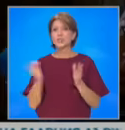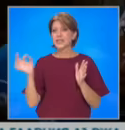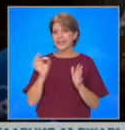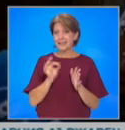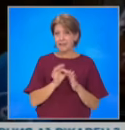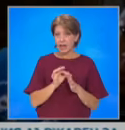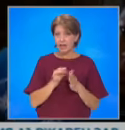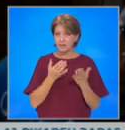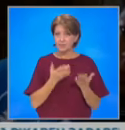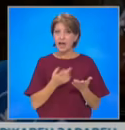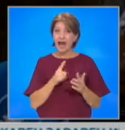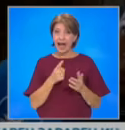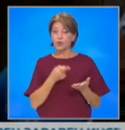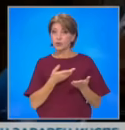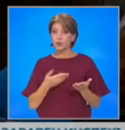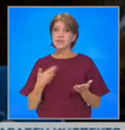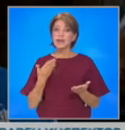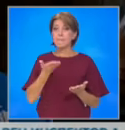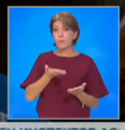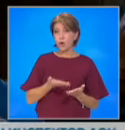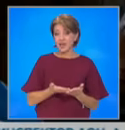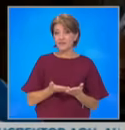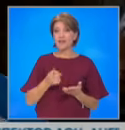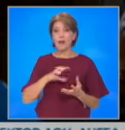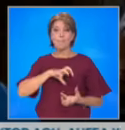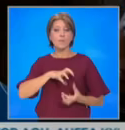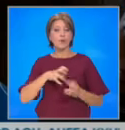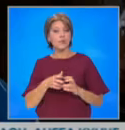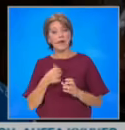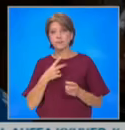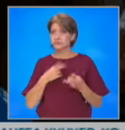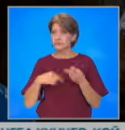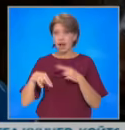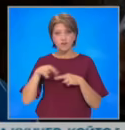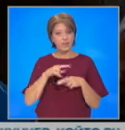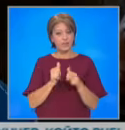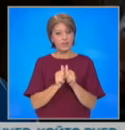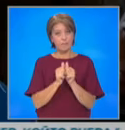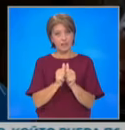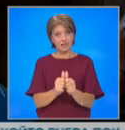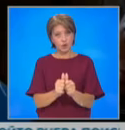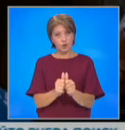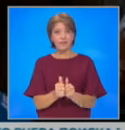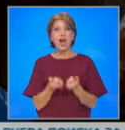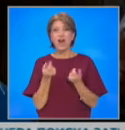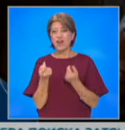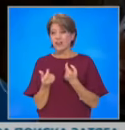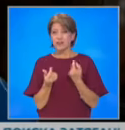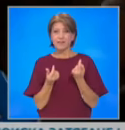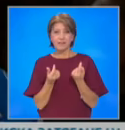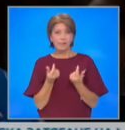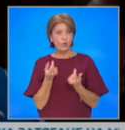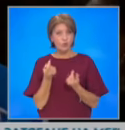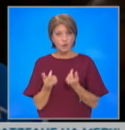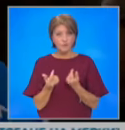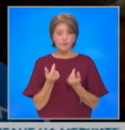сигурност, ако те се появят на политически терен, ще търсим партньорство. Но детайлите и така